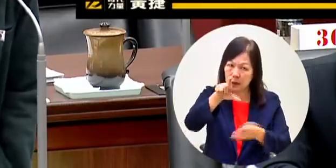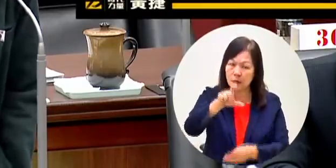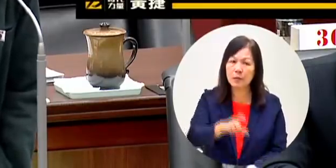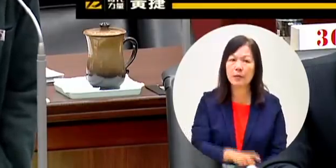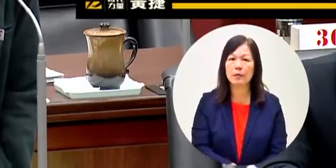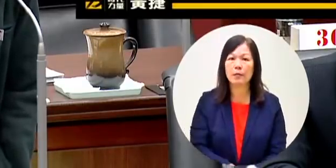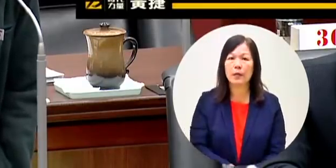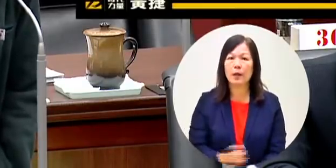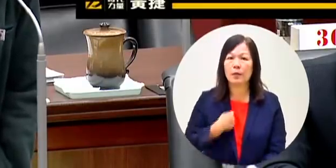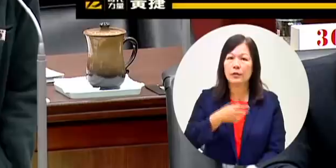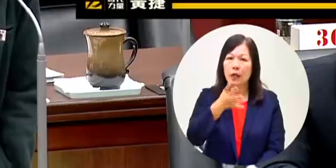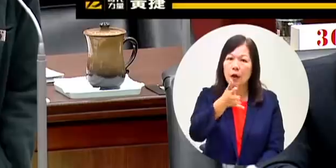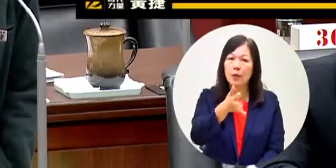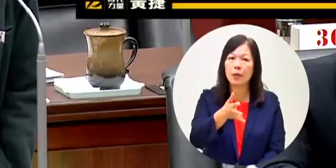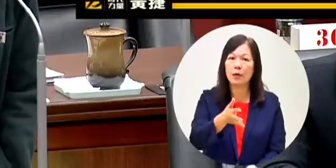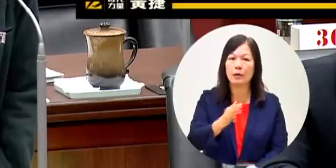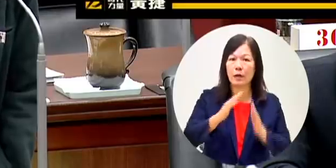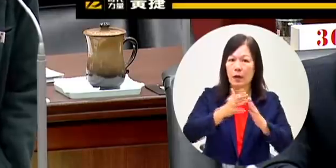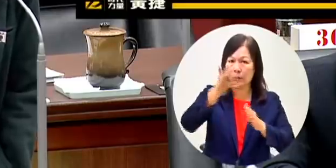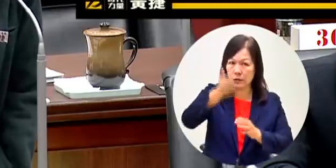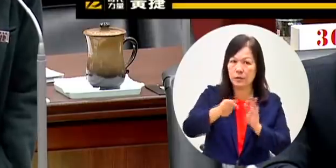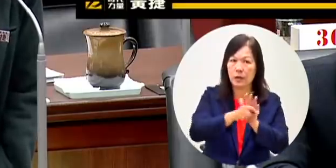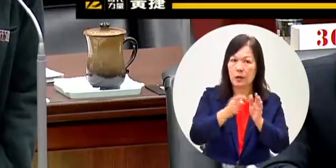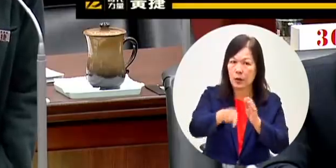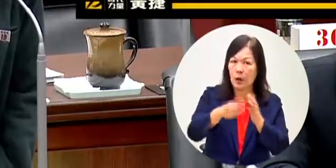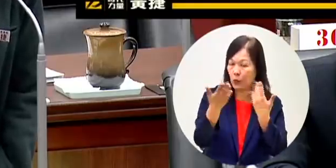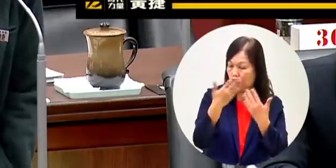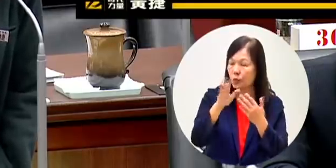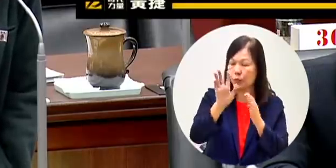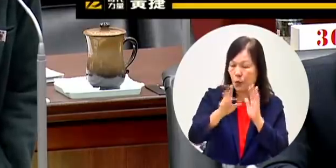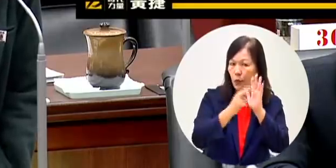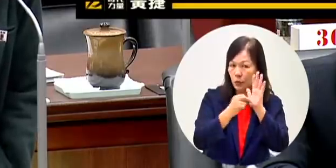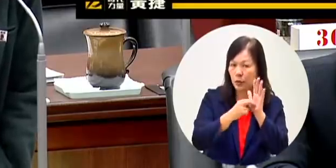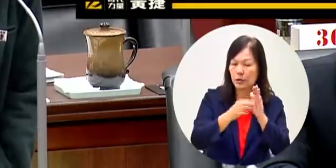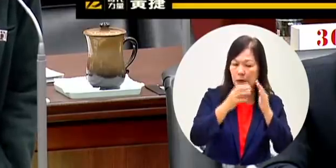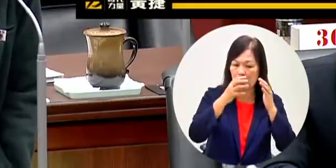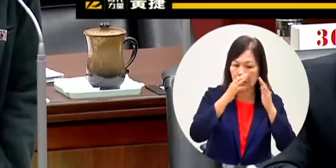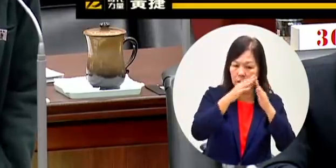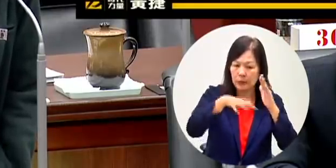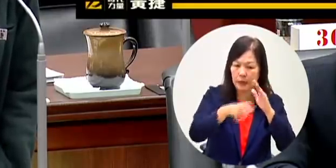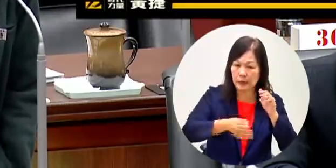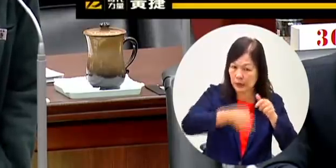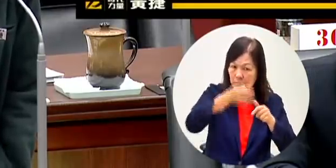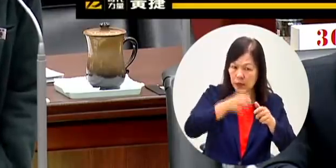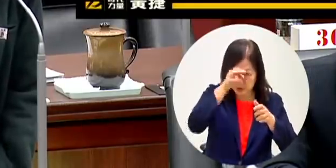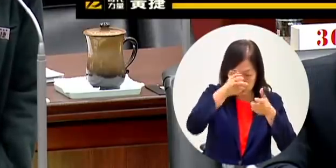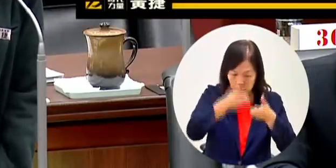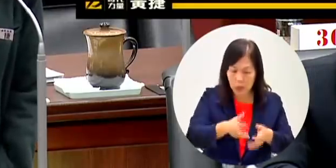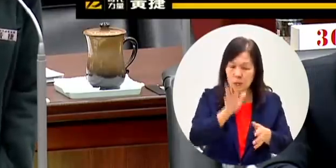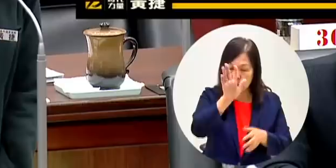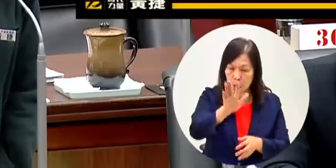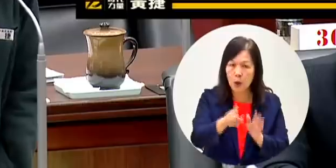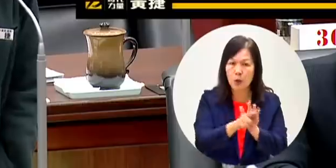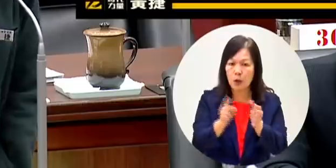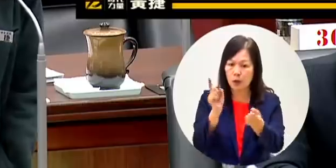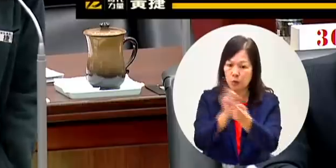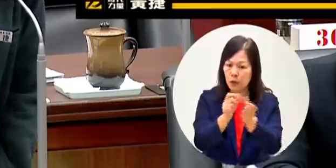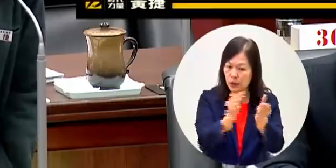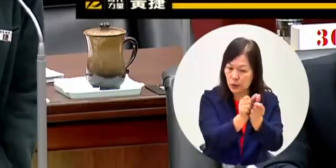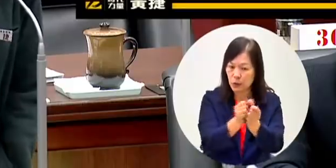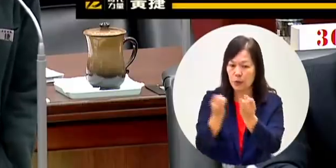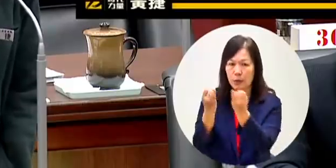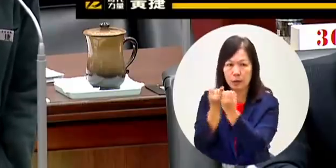长也明确的表态说很重视家庭的价值，所以对于同婚立场的问题说，其实我们也有